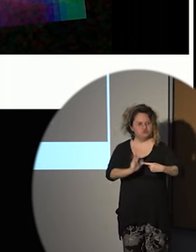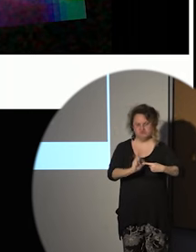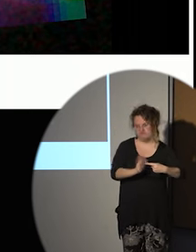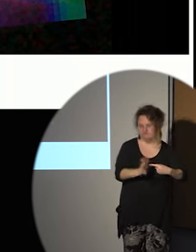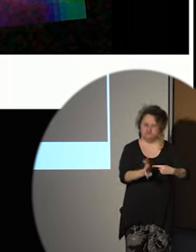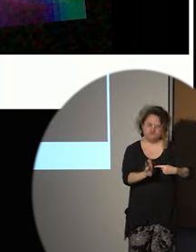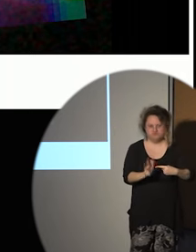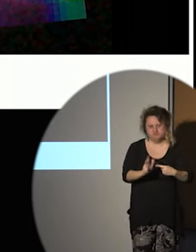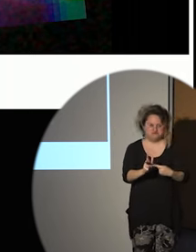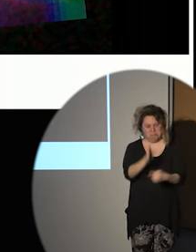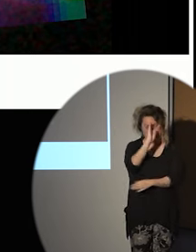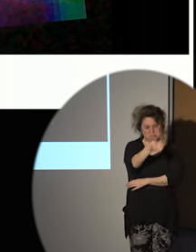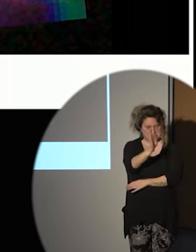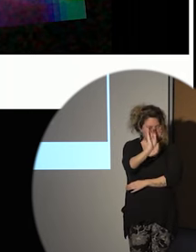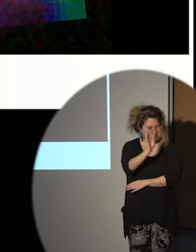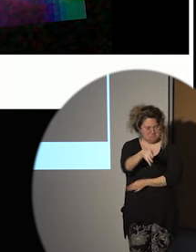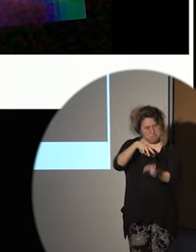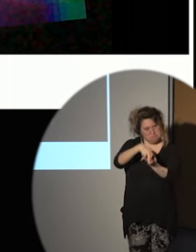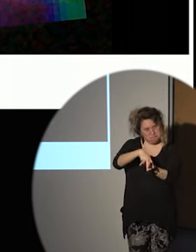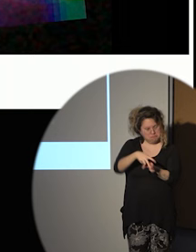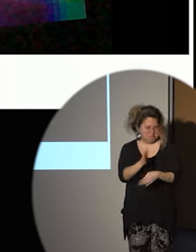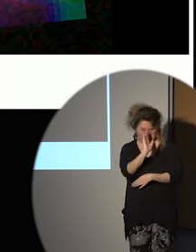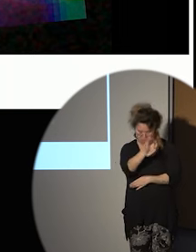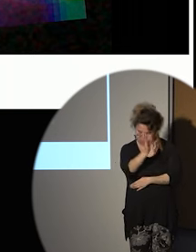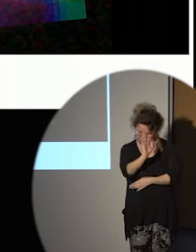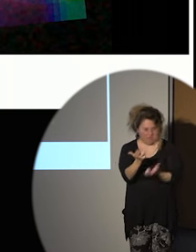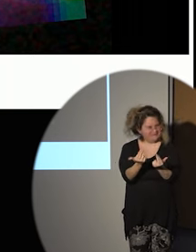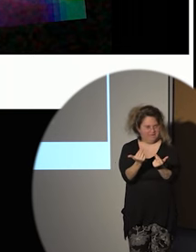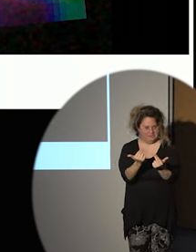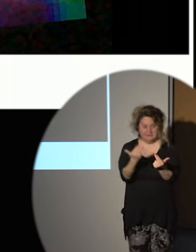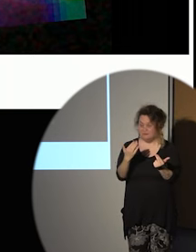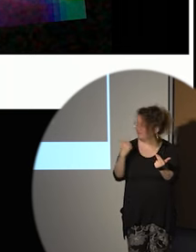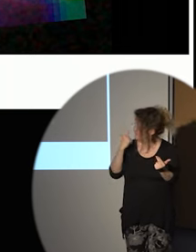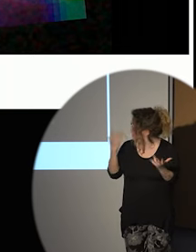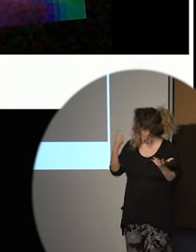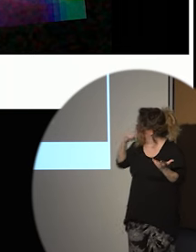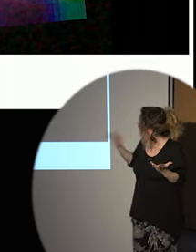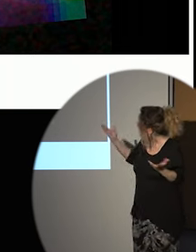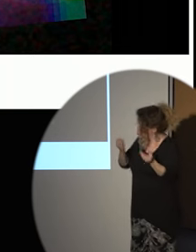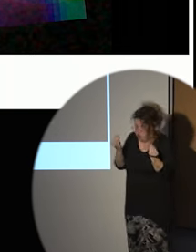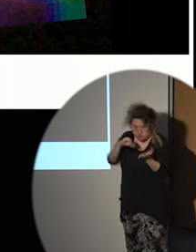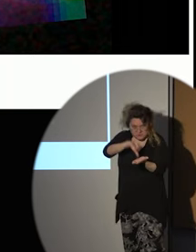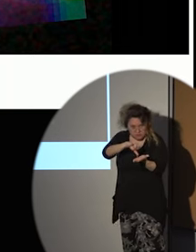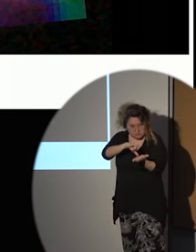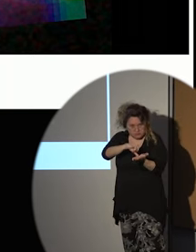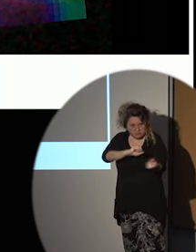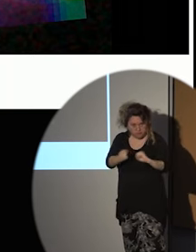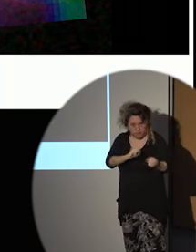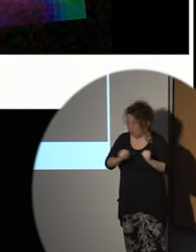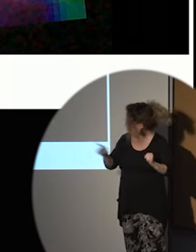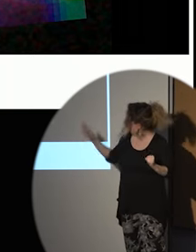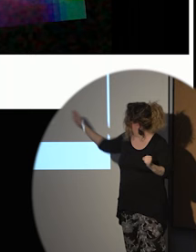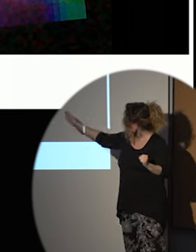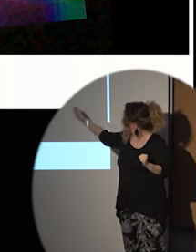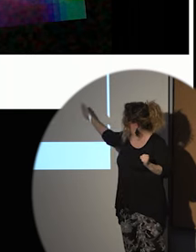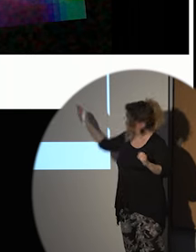vous ne cassez pas la figure. Mais là, vous voyez bien que le centre dynamique, il est ici, il n'est pas là. Si vous faisiez la même chose avec un